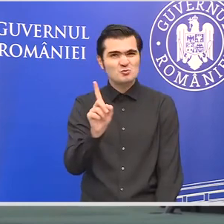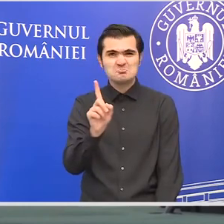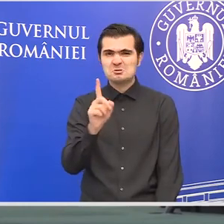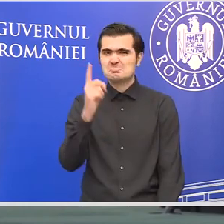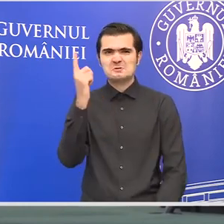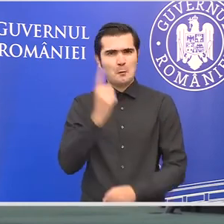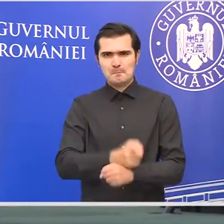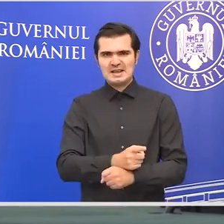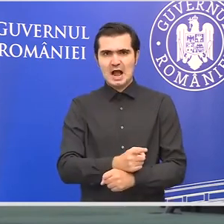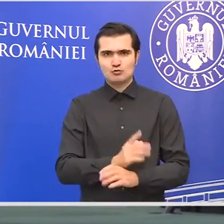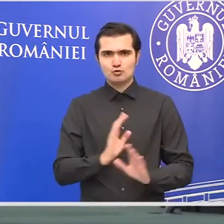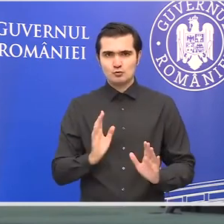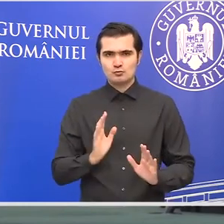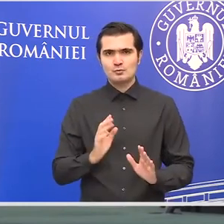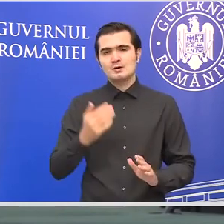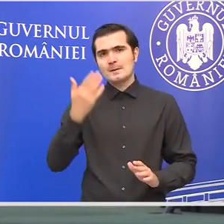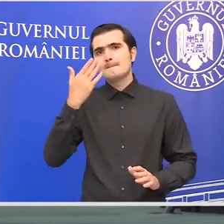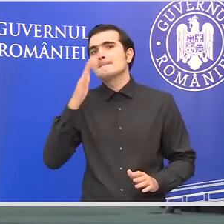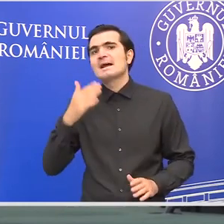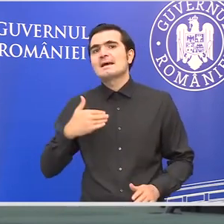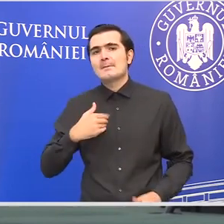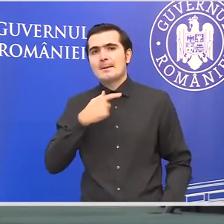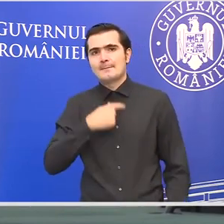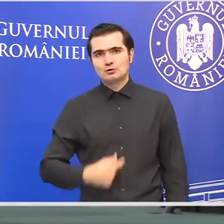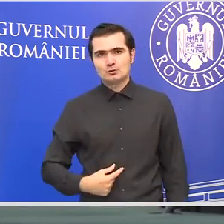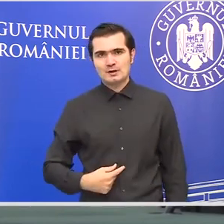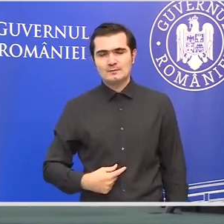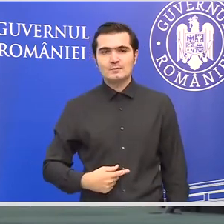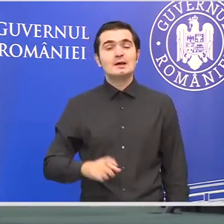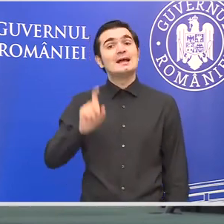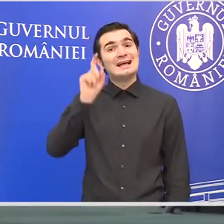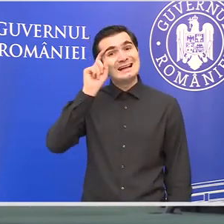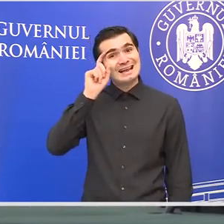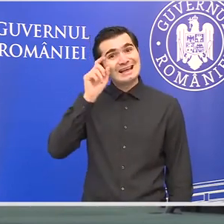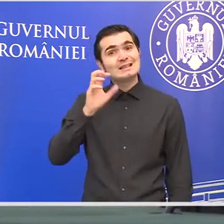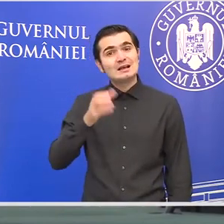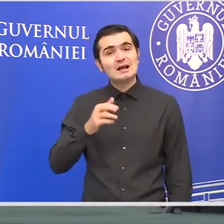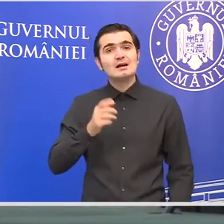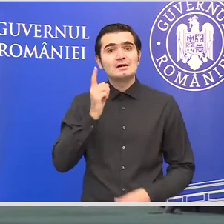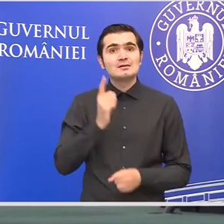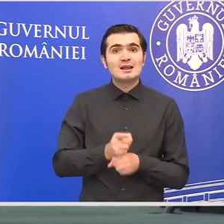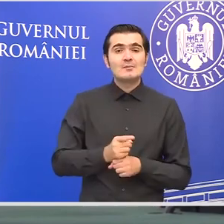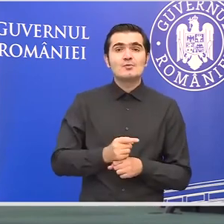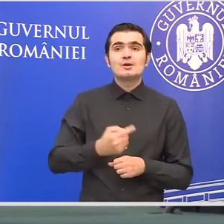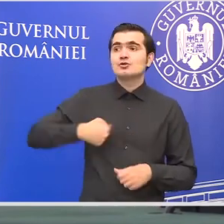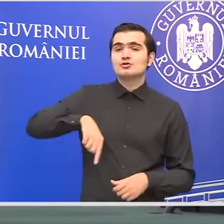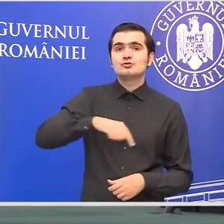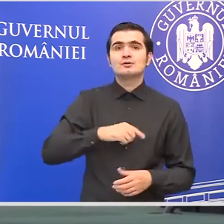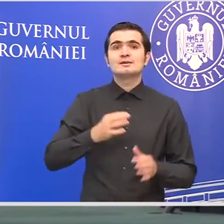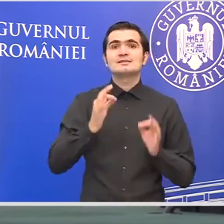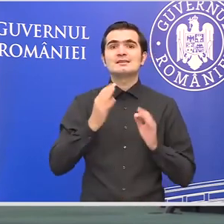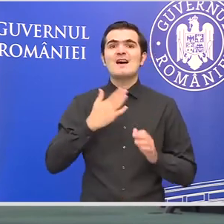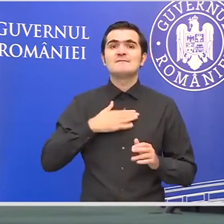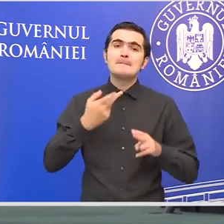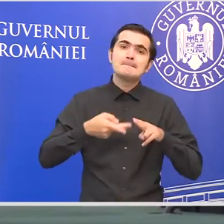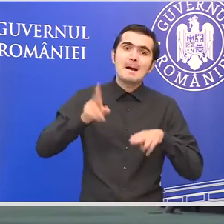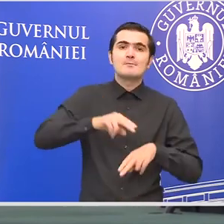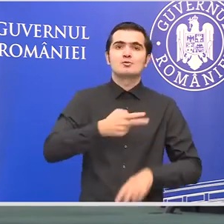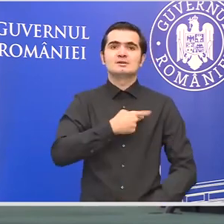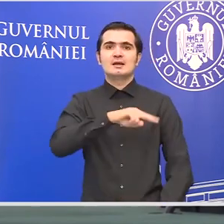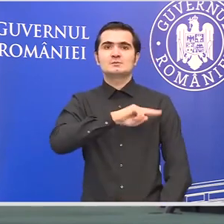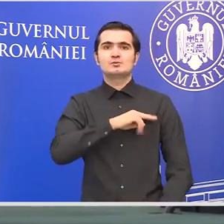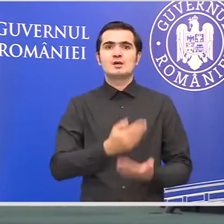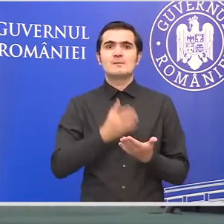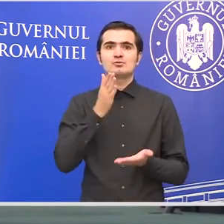fie obligatorie și asta este părerea mea personală. Cred că, în schimb, trebuie să fim, într-un fel sau altul, responsabilizați pentru deciziile